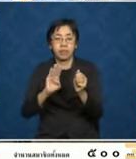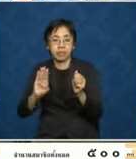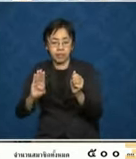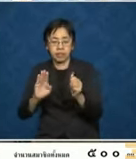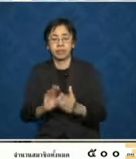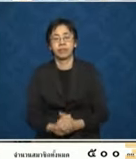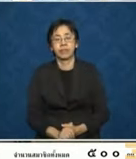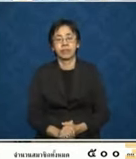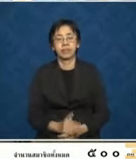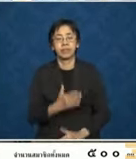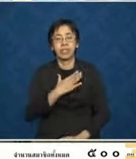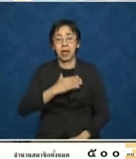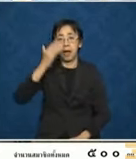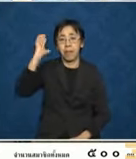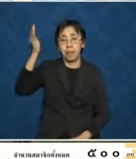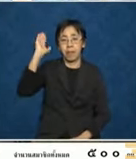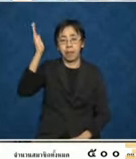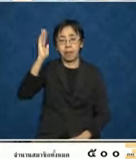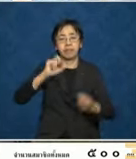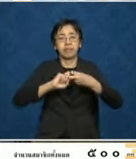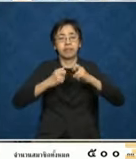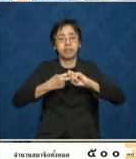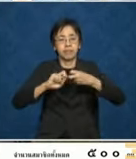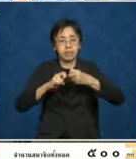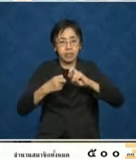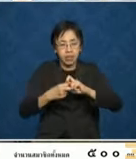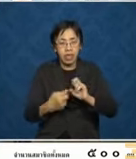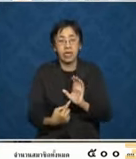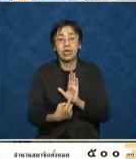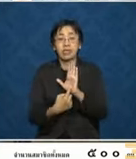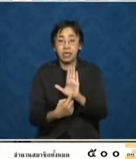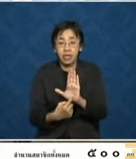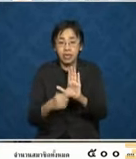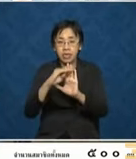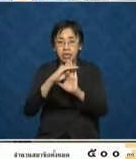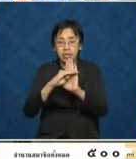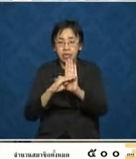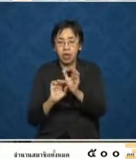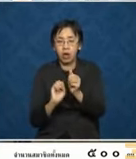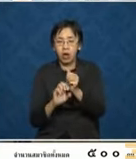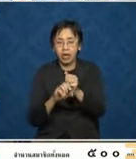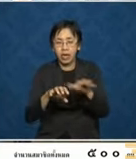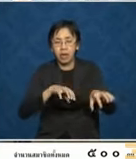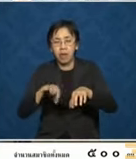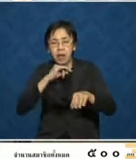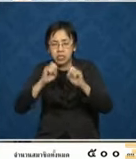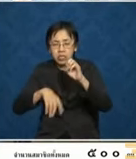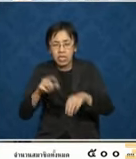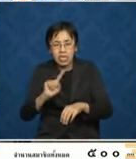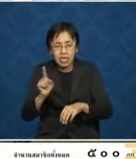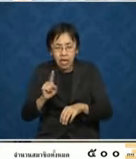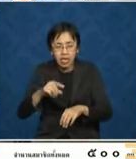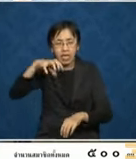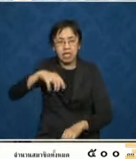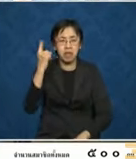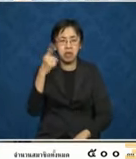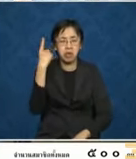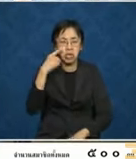ใช้โอกาสนี้ร่วมอภิปรายถึงปัญหาและข้อเสนอแนะในการจัดการขยะในพื้นที่มรดกโลกและเมืองท่องเ